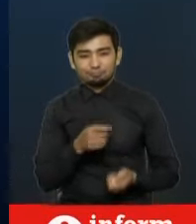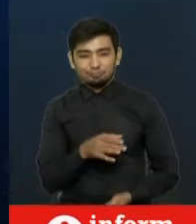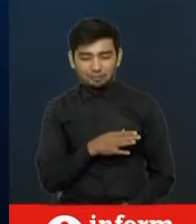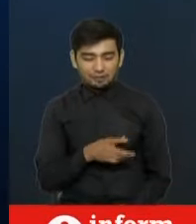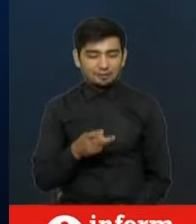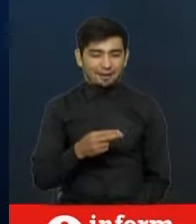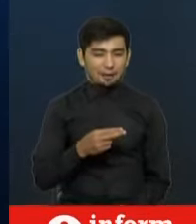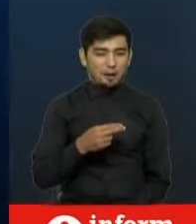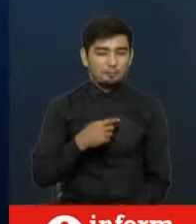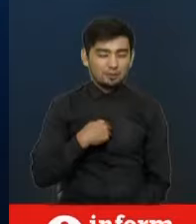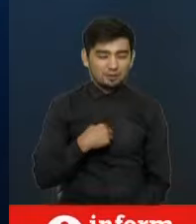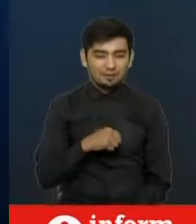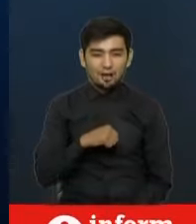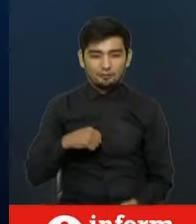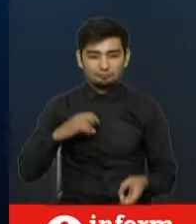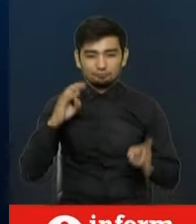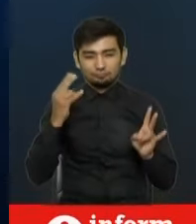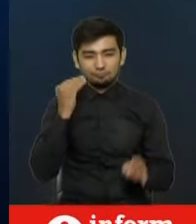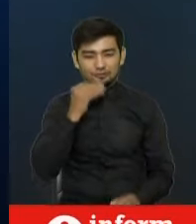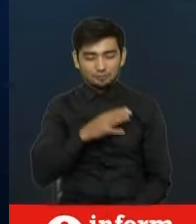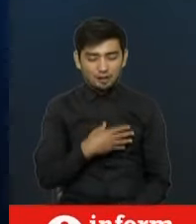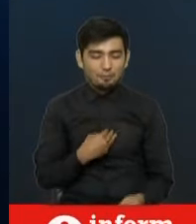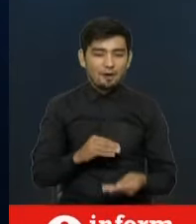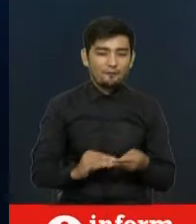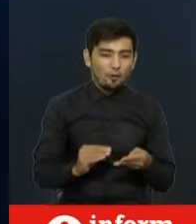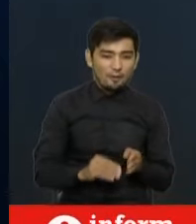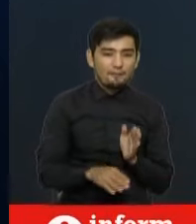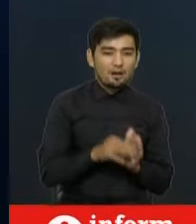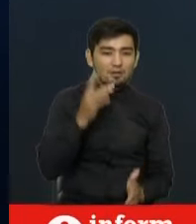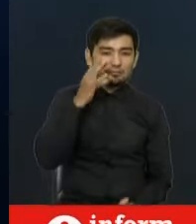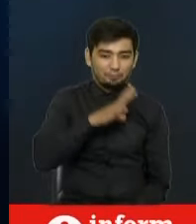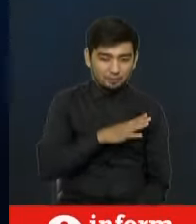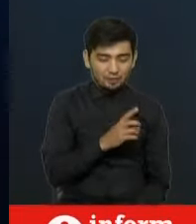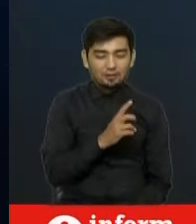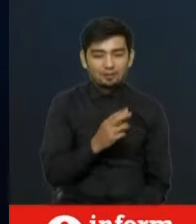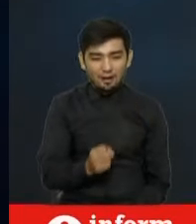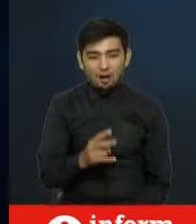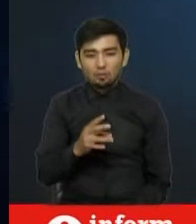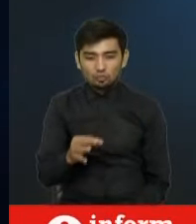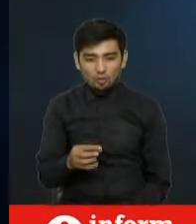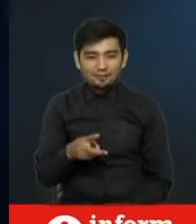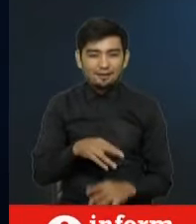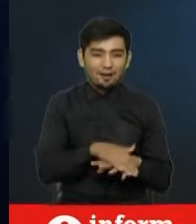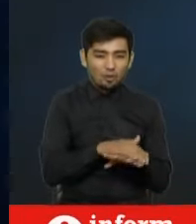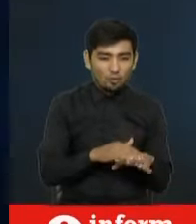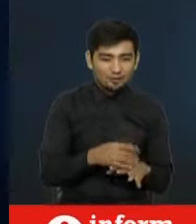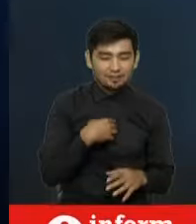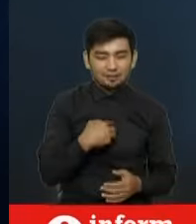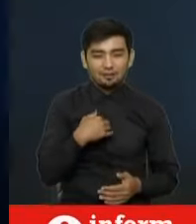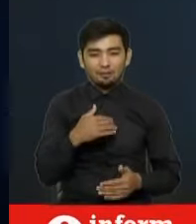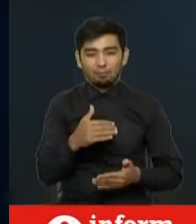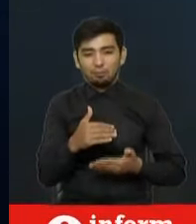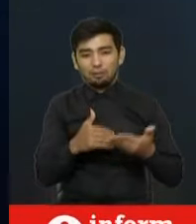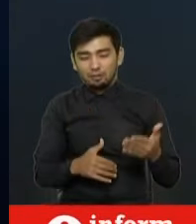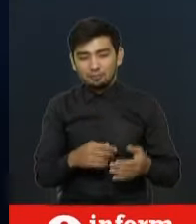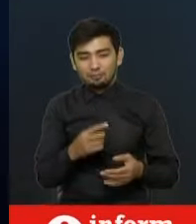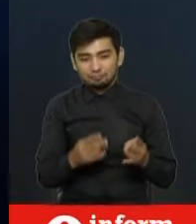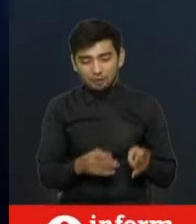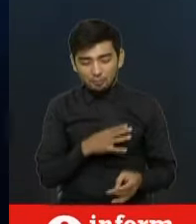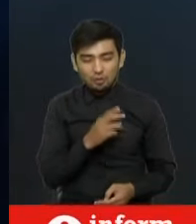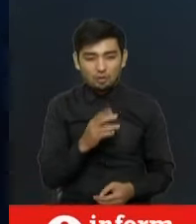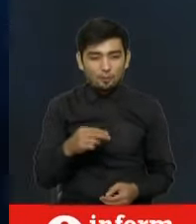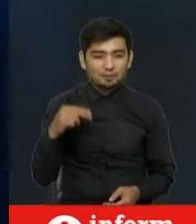ең ұлы абырой болды. Қайта сайлауға түспек болдым, бірақ партиям мен елімнің мүддесі үшін жарыс жолынан шыққаным және мерзімім біткенше